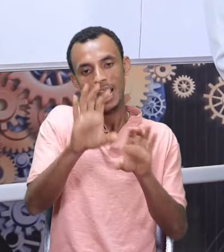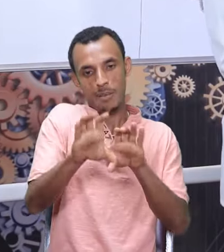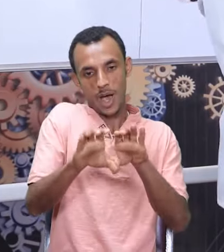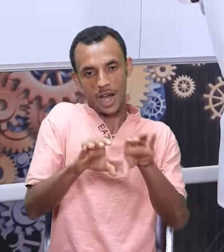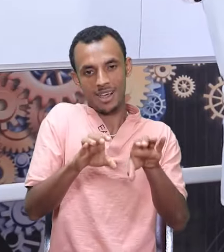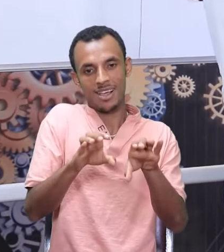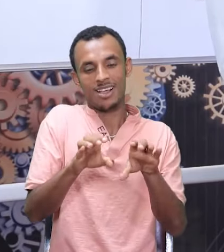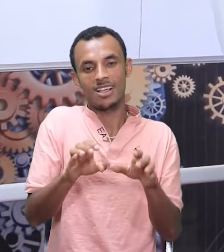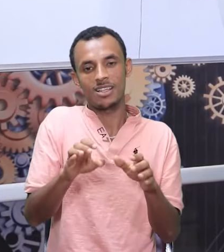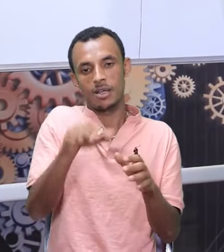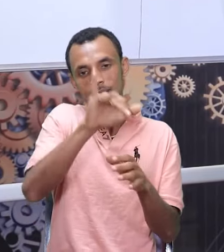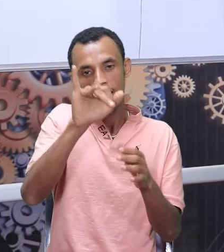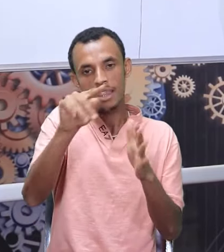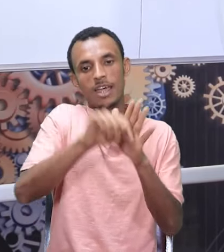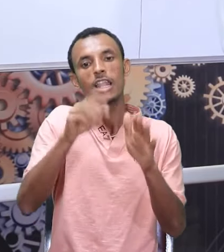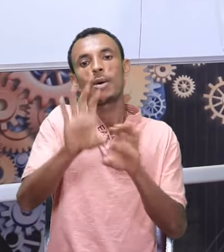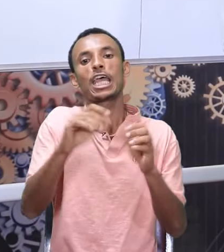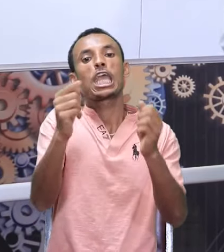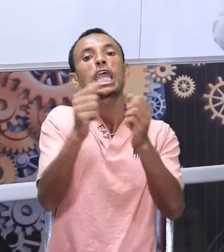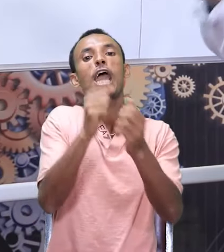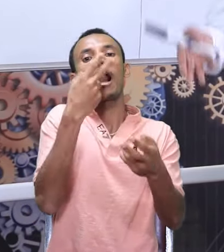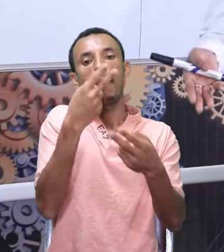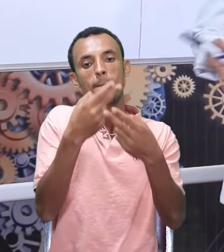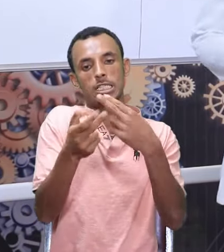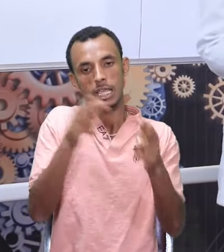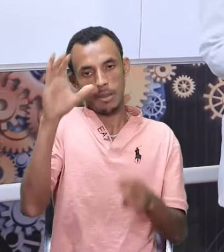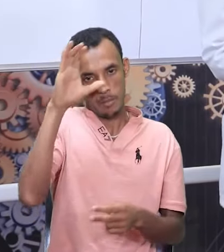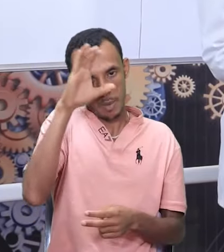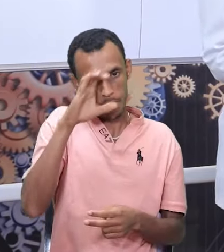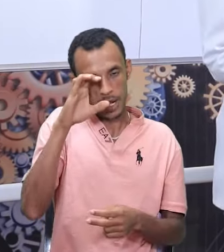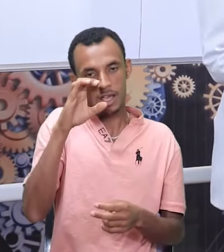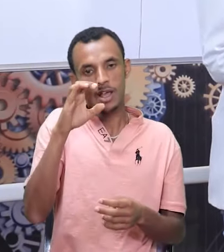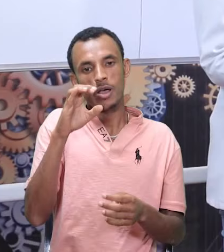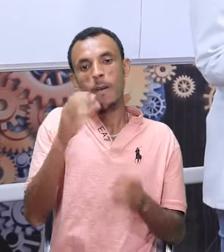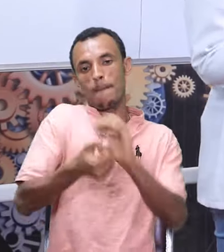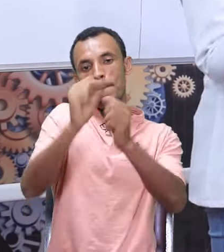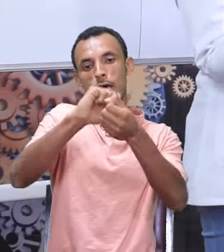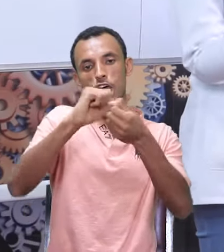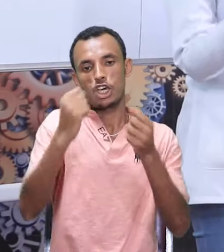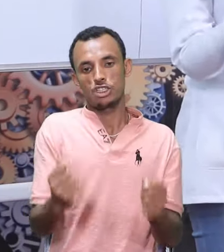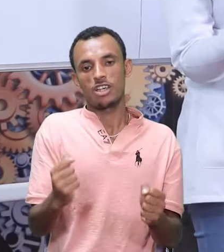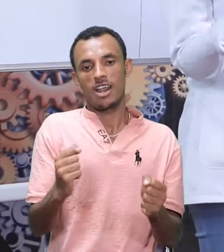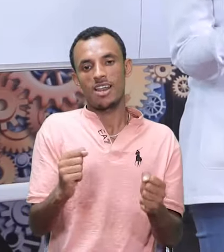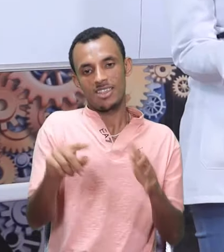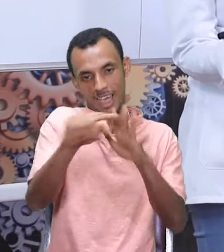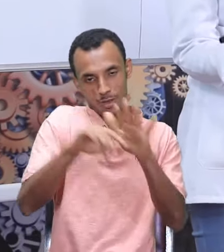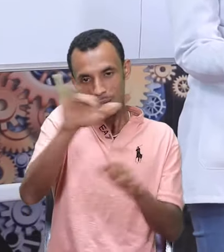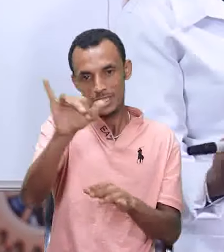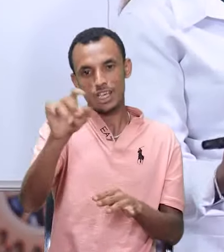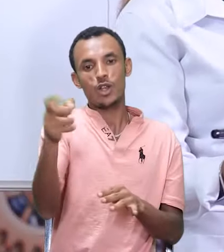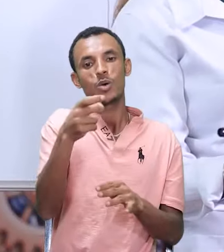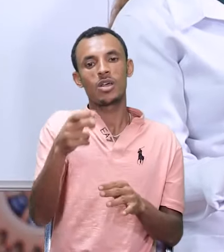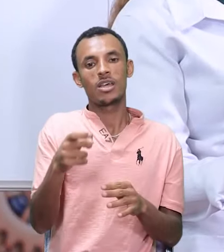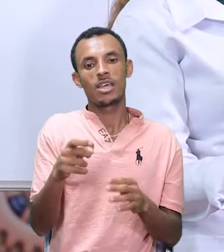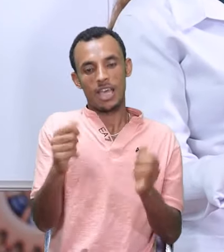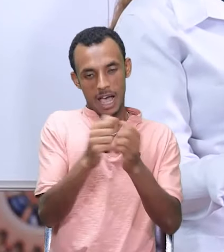ማድረግ እንችላለን? ተመሳሳይ ታህት ለማድረግ የጋራ ብዜታቸውን በመፈለግ ወደሱ መቀየር እንችላለን። ታህታቸው ተመሳሳይ እንዲሆንልን ማለት